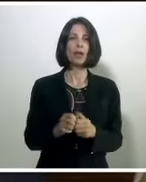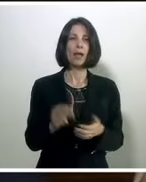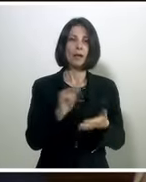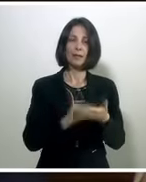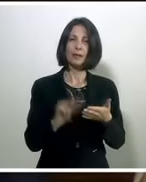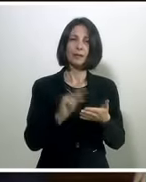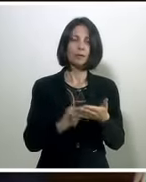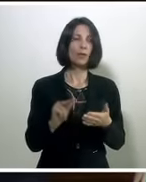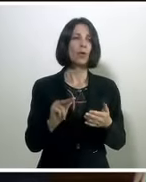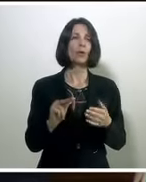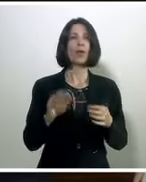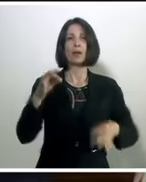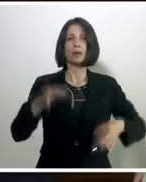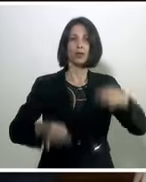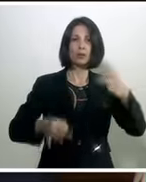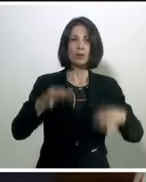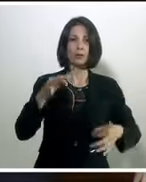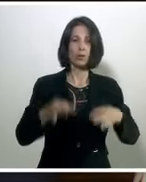magistratura alla